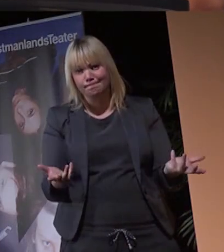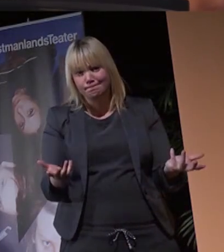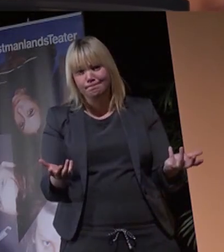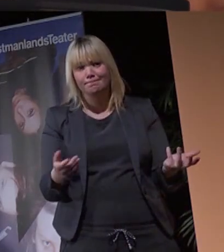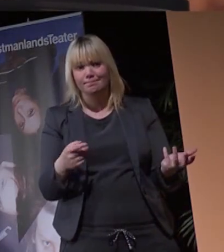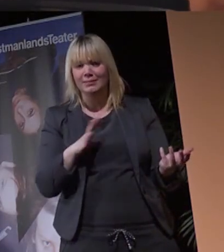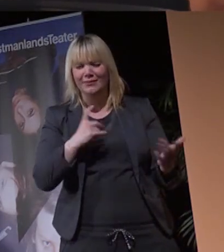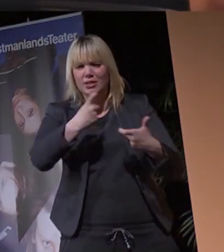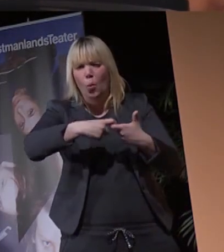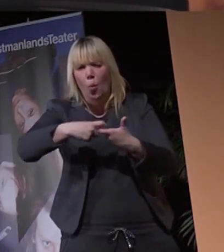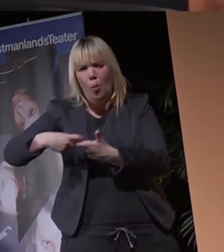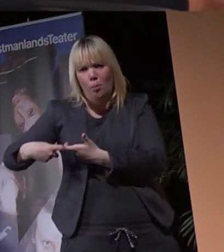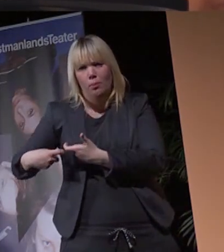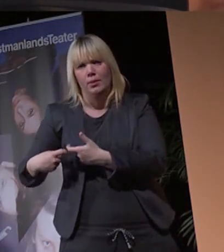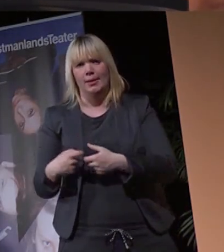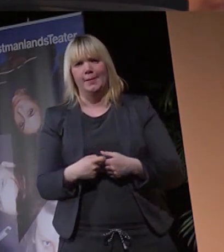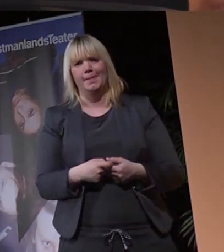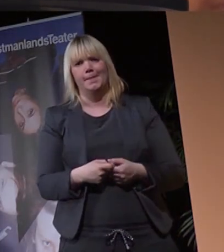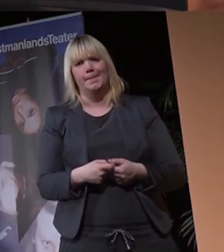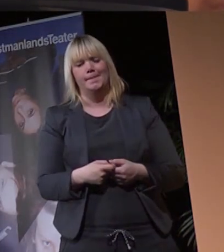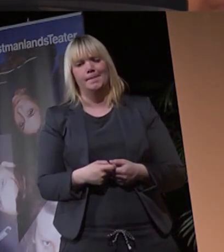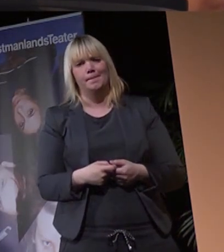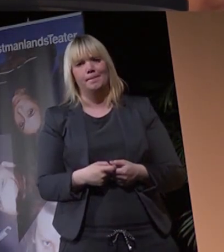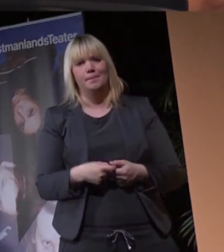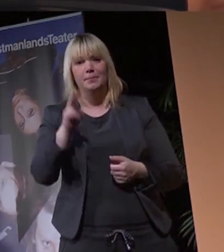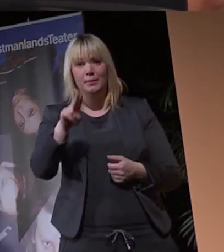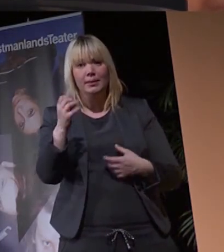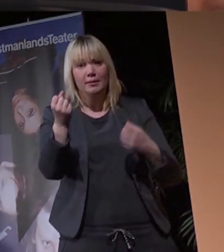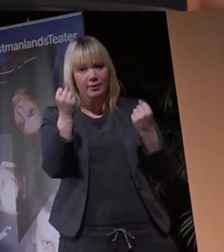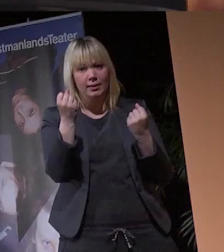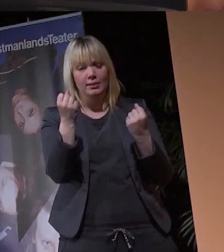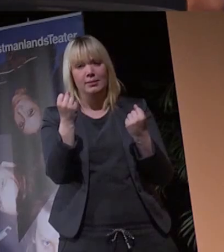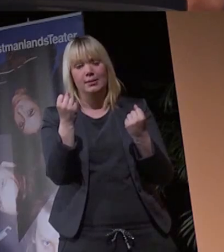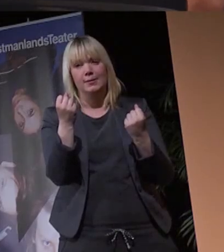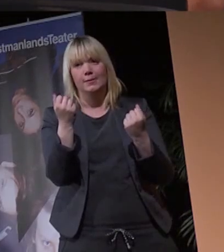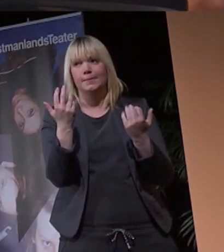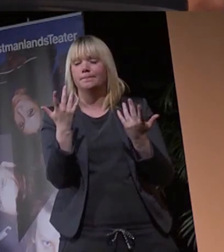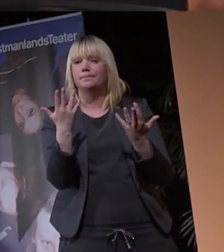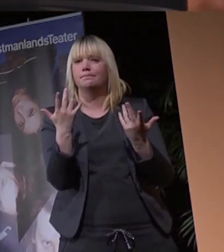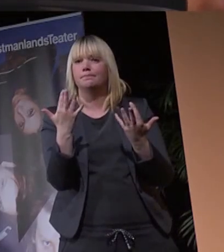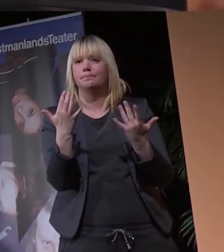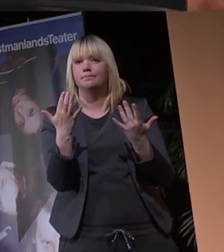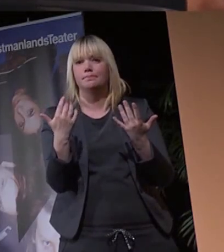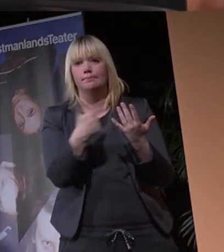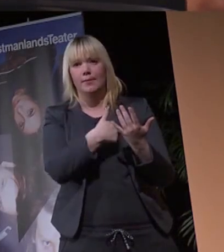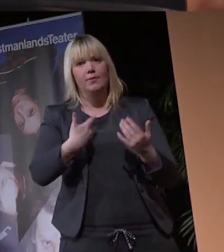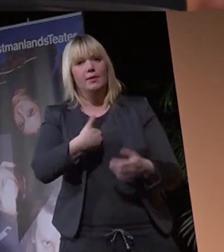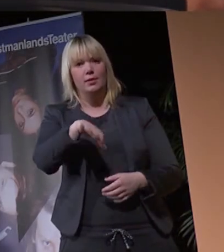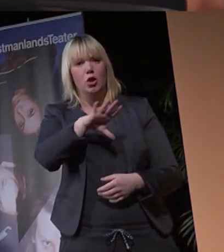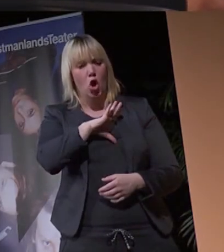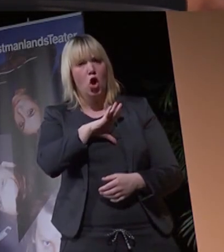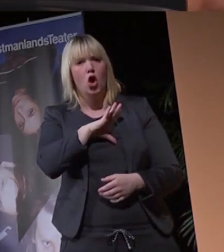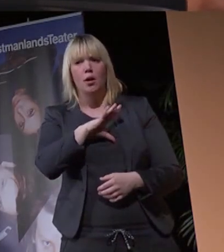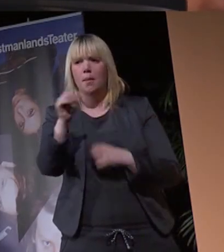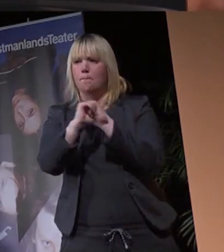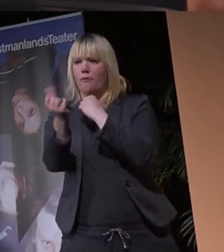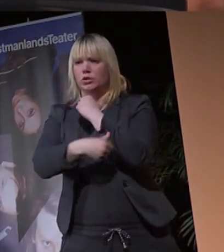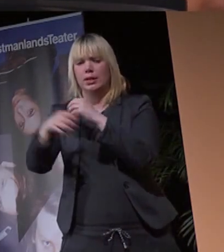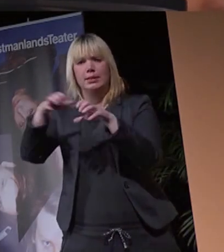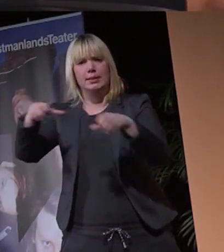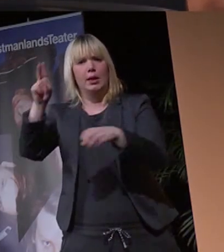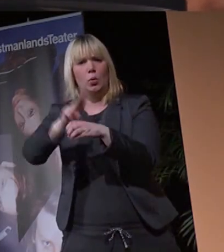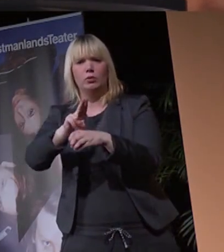på konsten och kulturen. Hon ser det och så det är liksom inte någon omöjlighet. Nej. Så du säger att vi